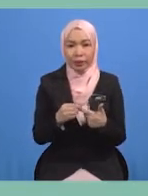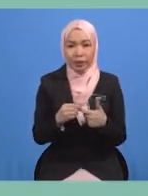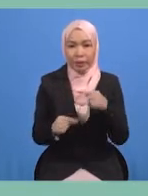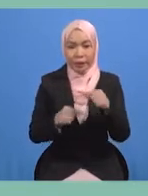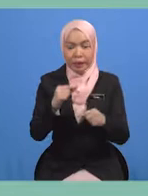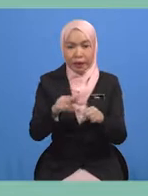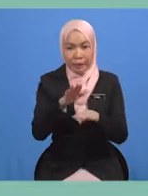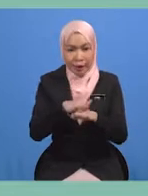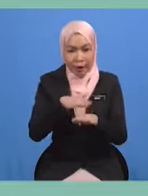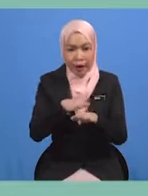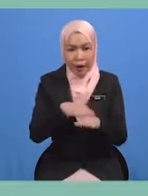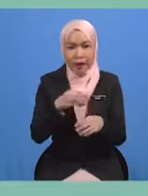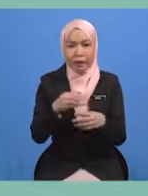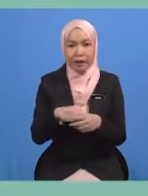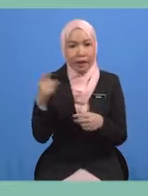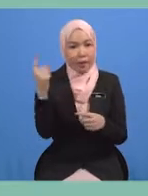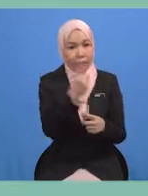perlahan dalam udara.